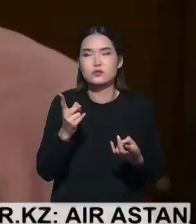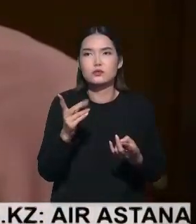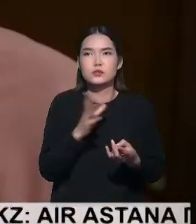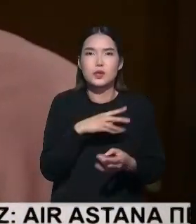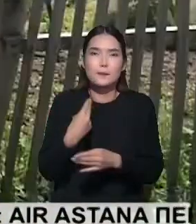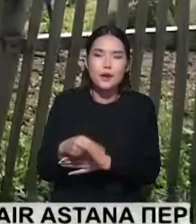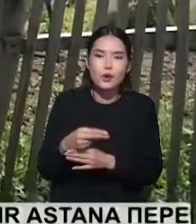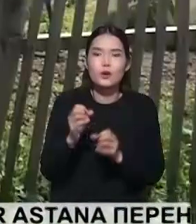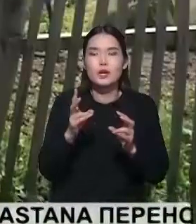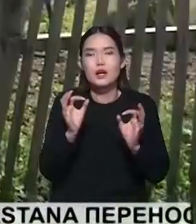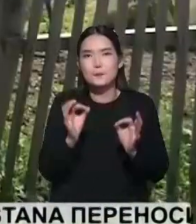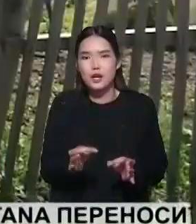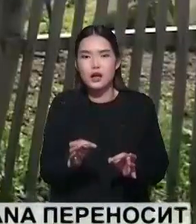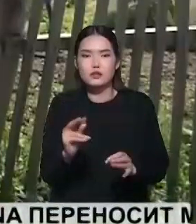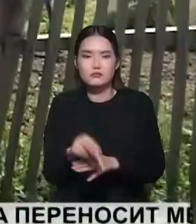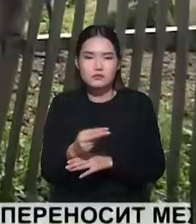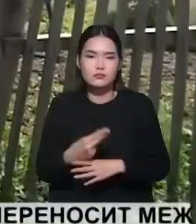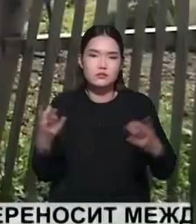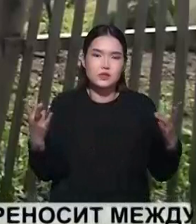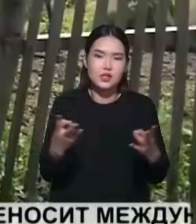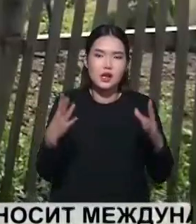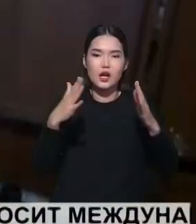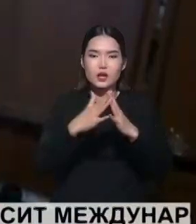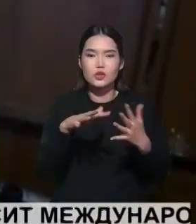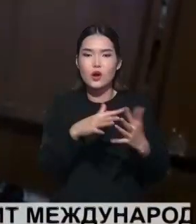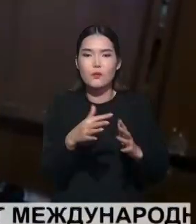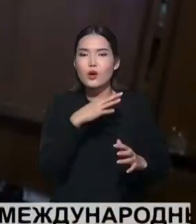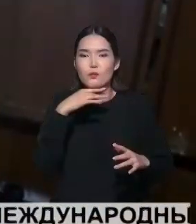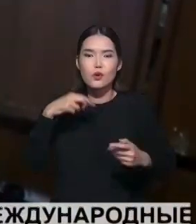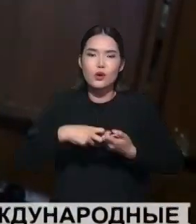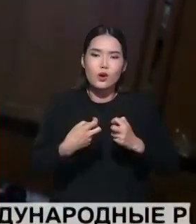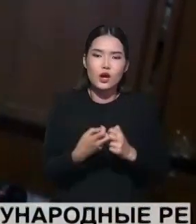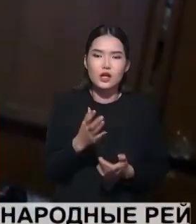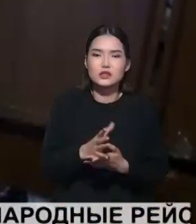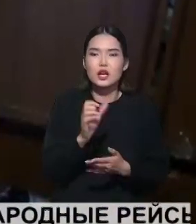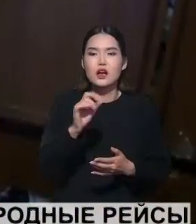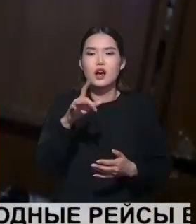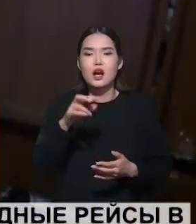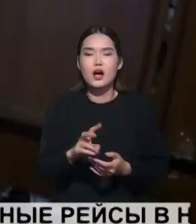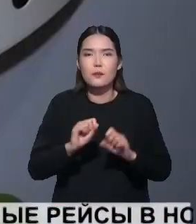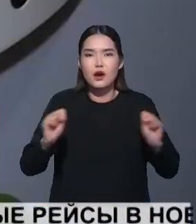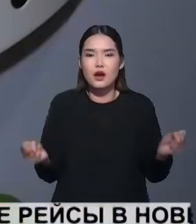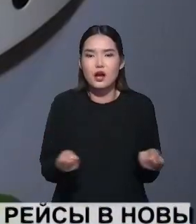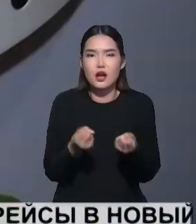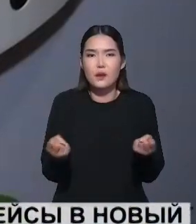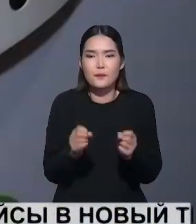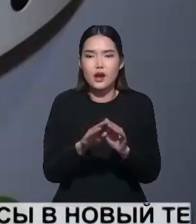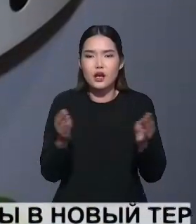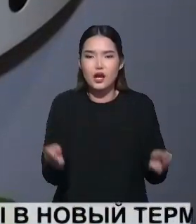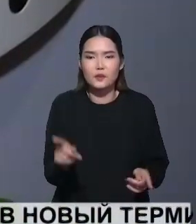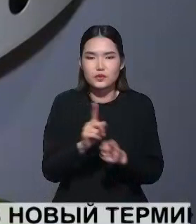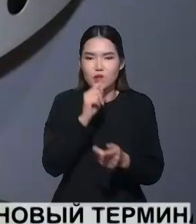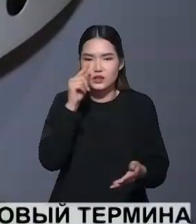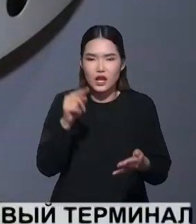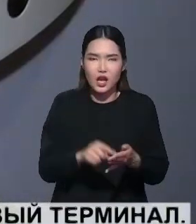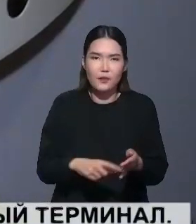как положено. И таких ЧП в домах поселка много. У Кристины Арнт сгорела морозильная камера. Вместе с этим пропали все